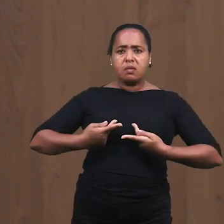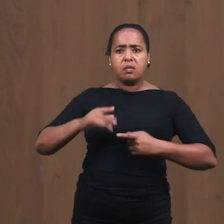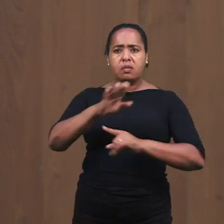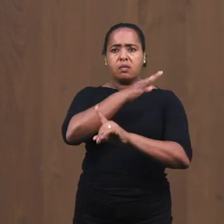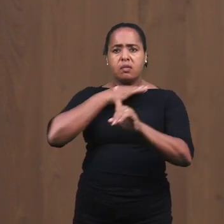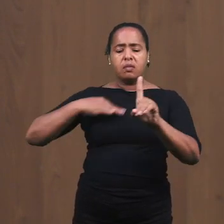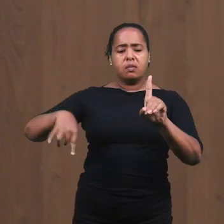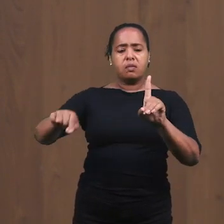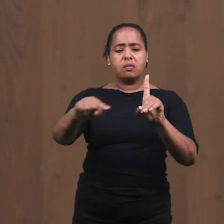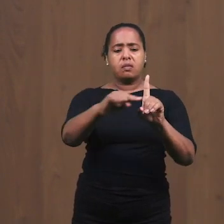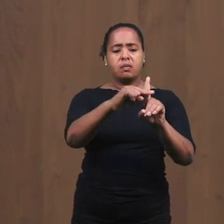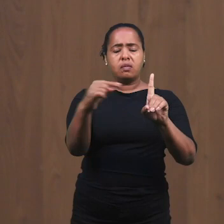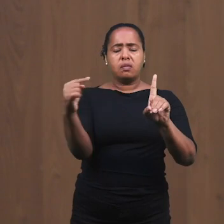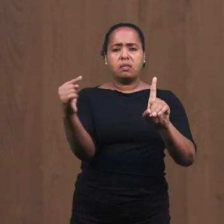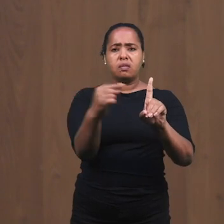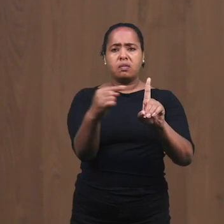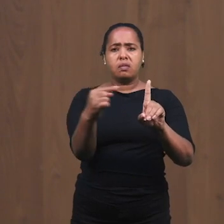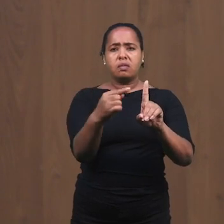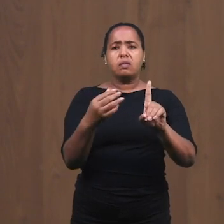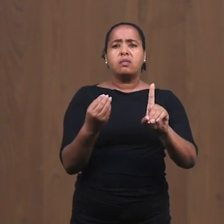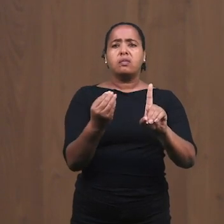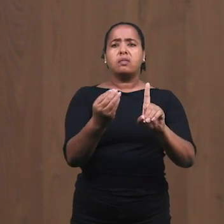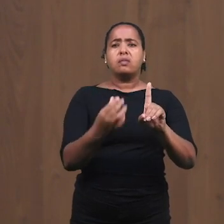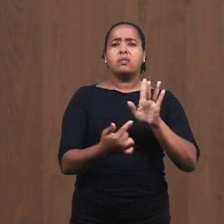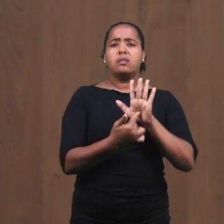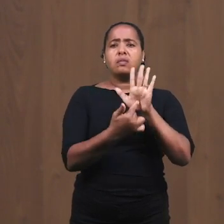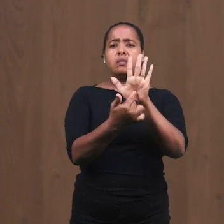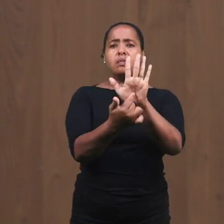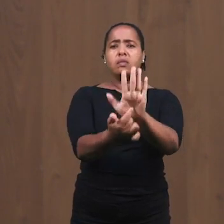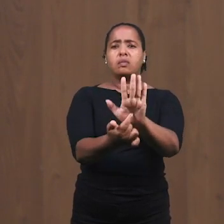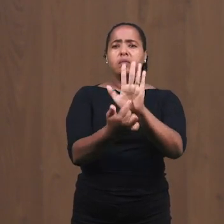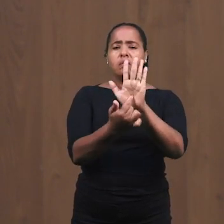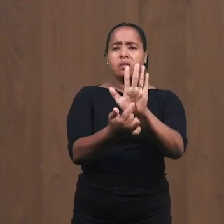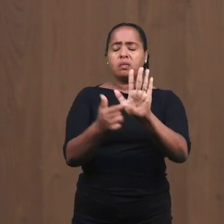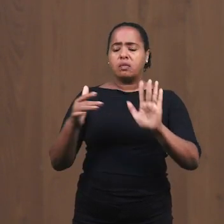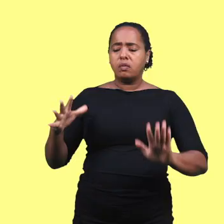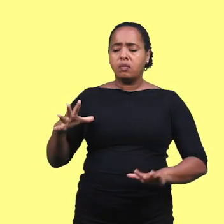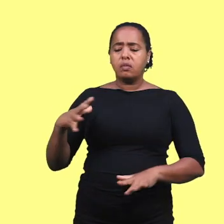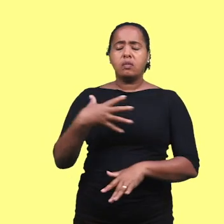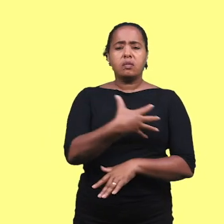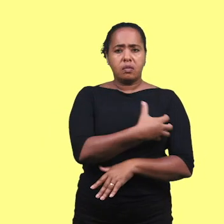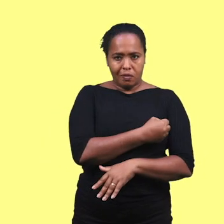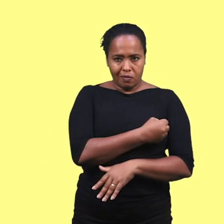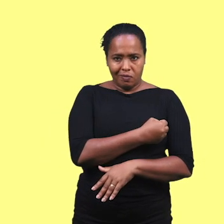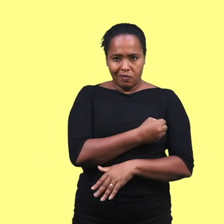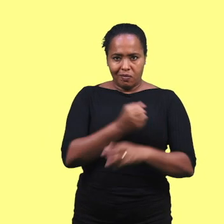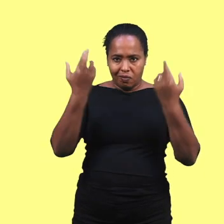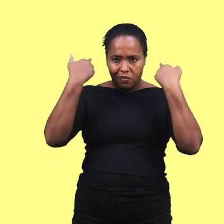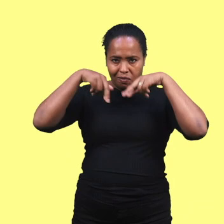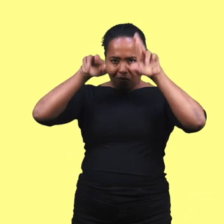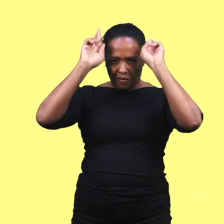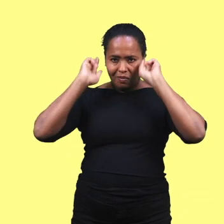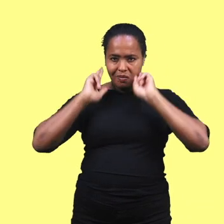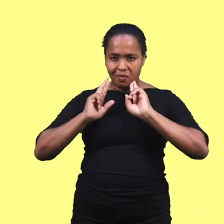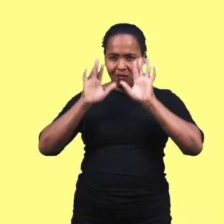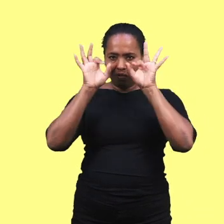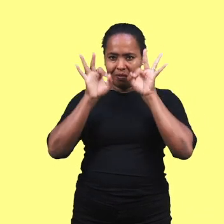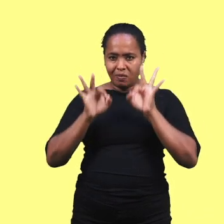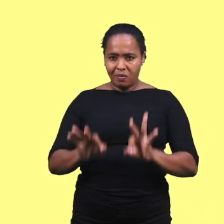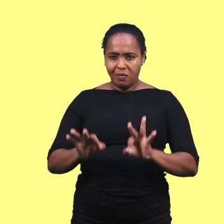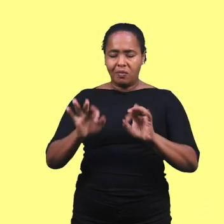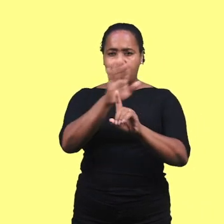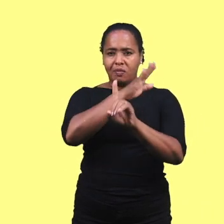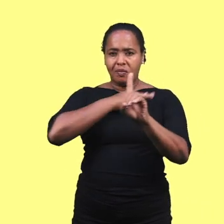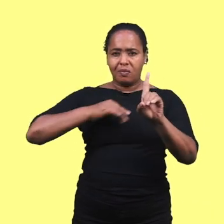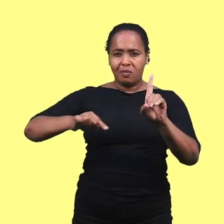который пришел на землю, чтобы отдать себя в жертву и показать нам